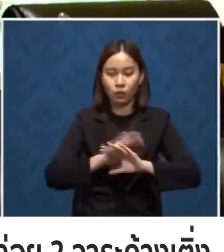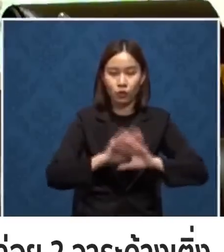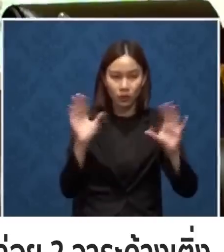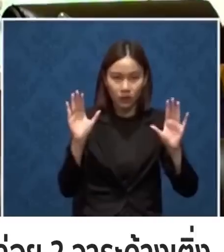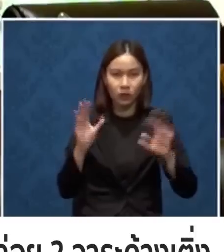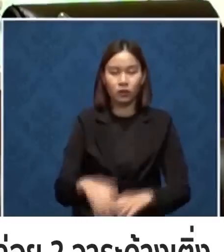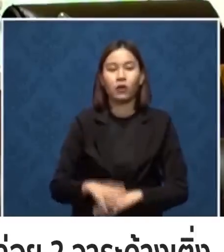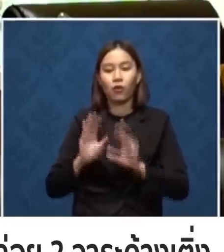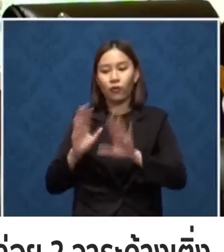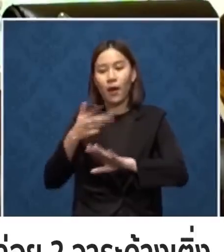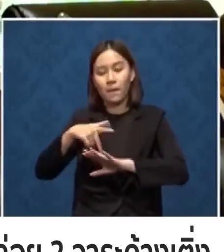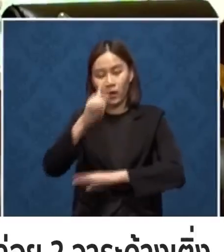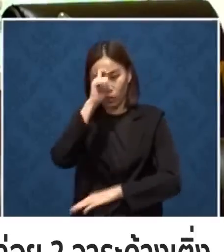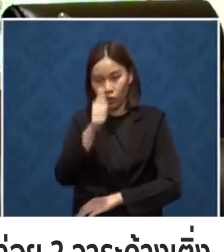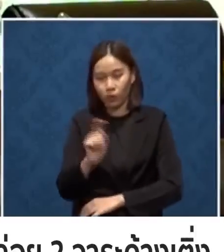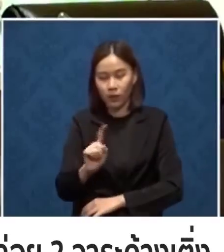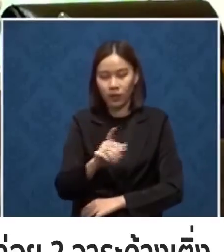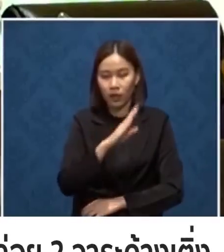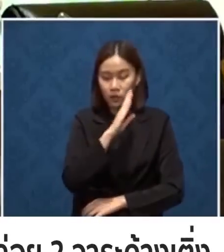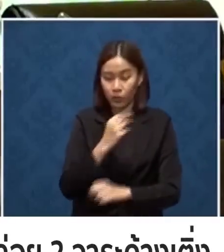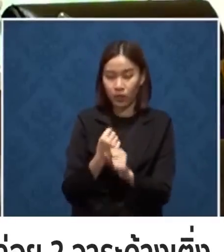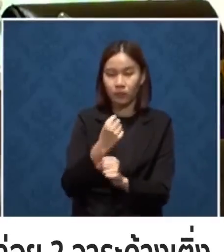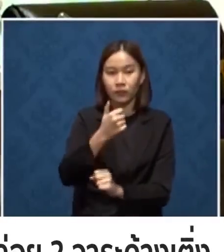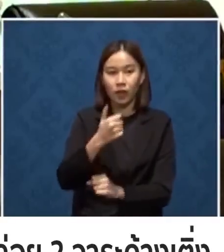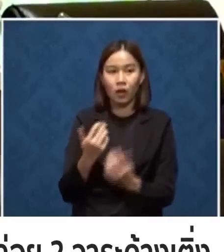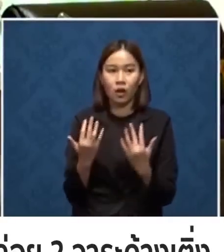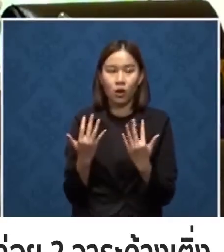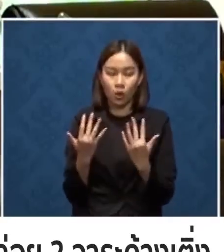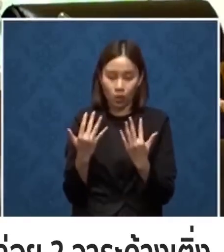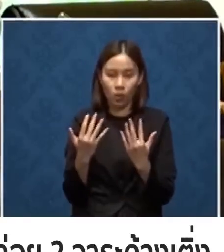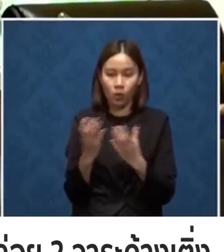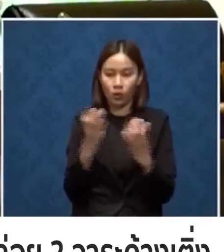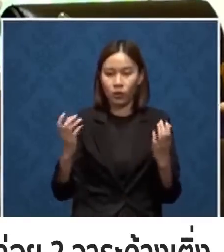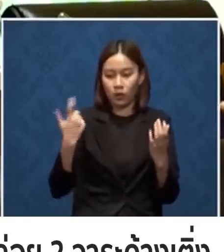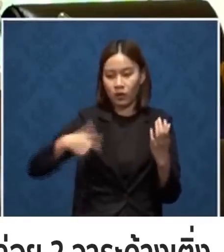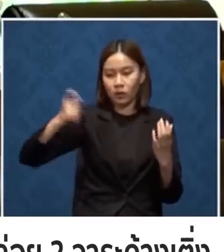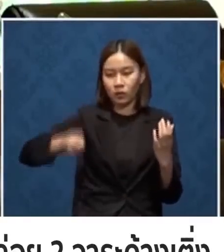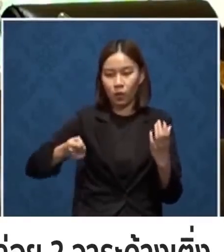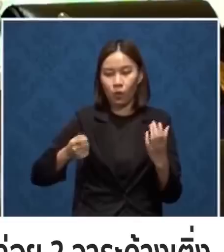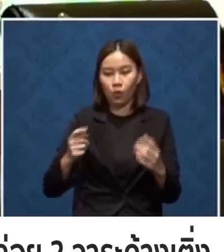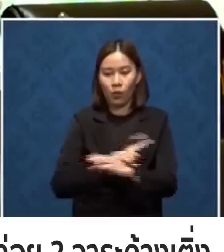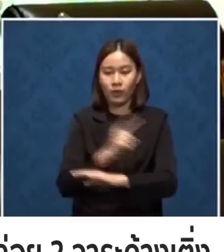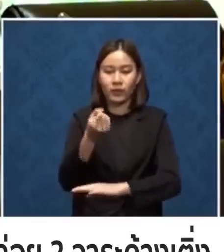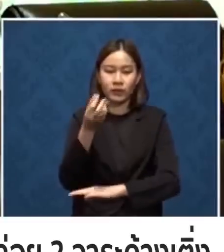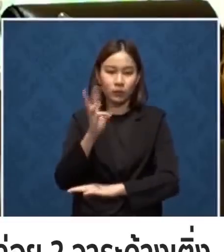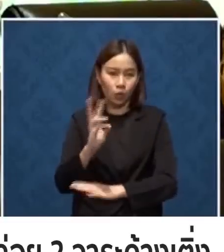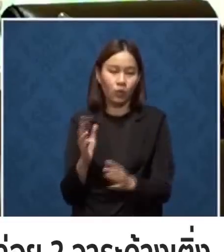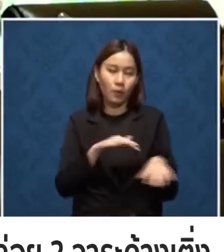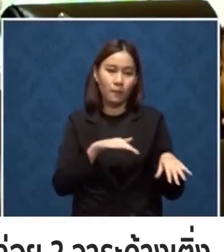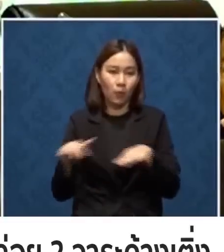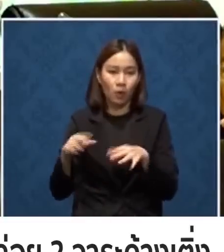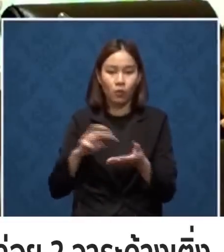ราบเรียนท่านประธานด้วยความเคารพว่าถ้าเป็นไปได้เนี่ยเรารอฟังคำสั่งศาลวันรัฐมนูลวันที่16ด้วยกันนะครับว่าจะ